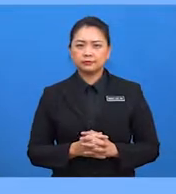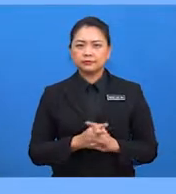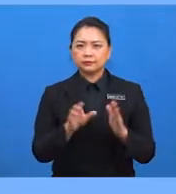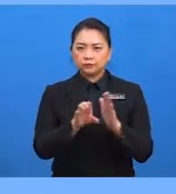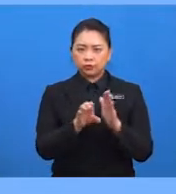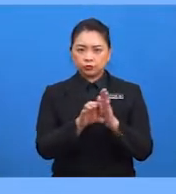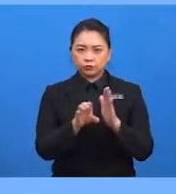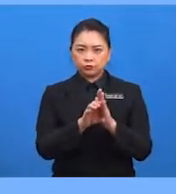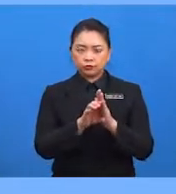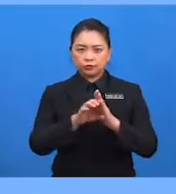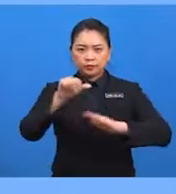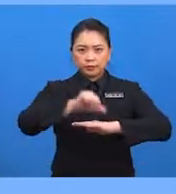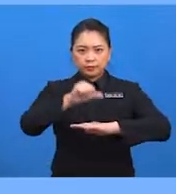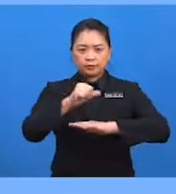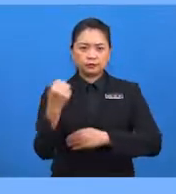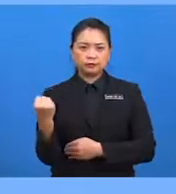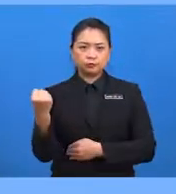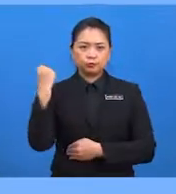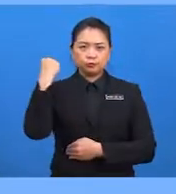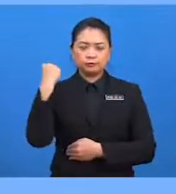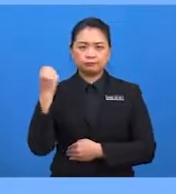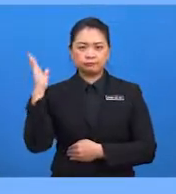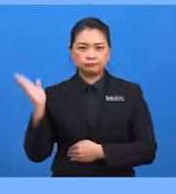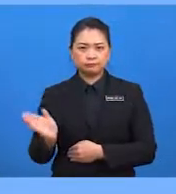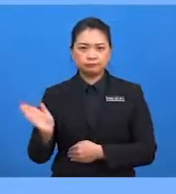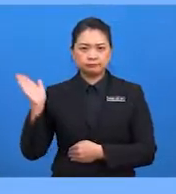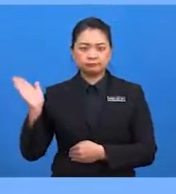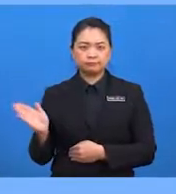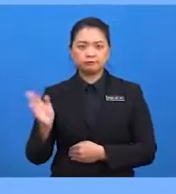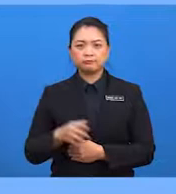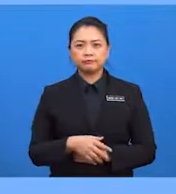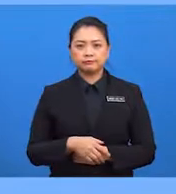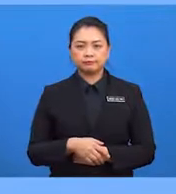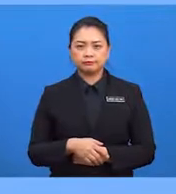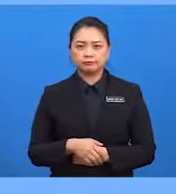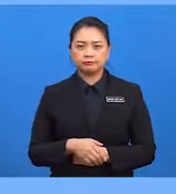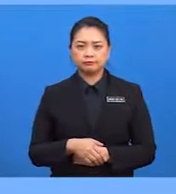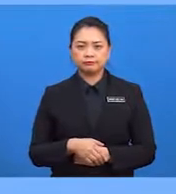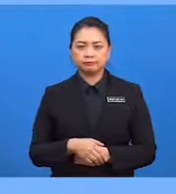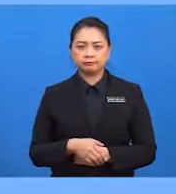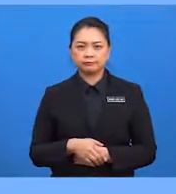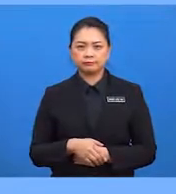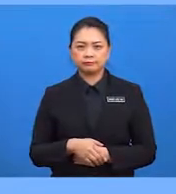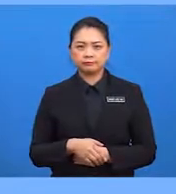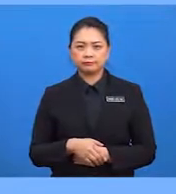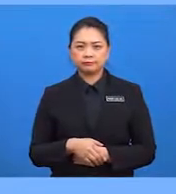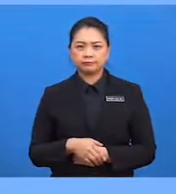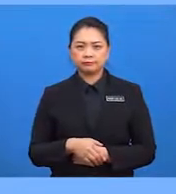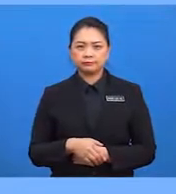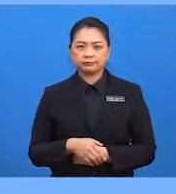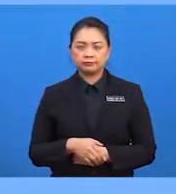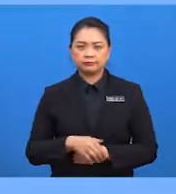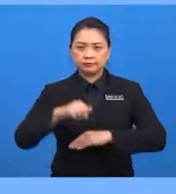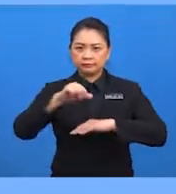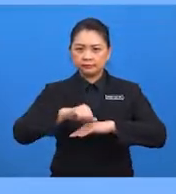Contoh bagi asid kuat ialah asid hidroklorik HCl,